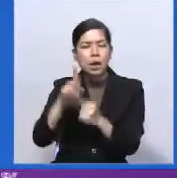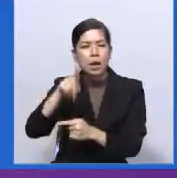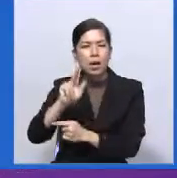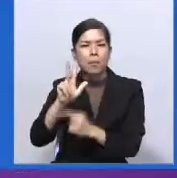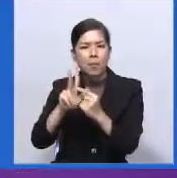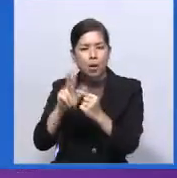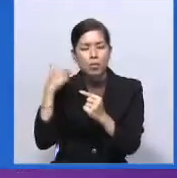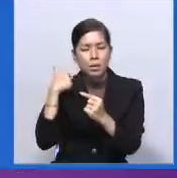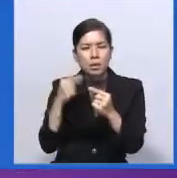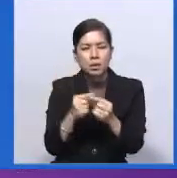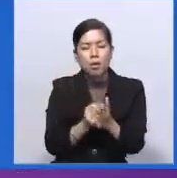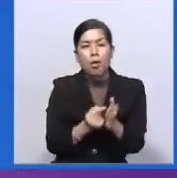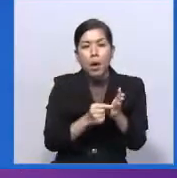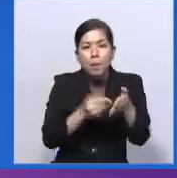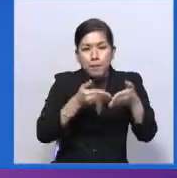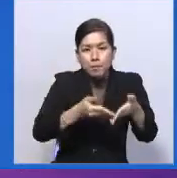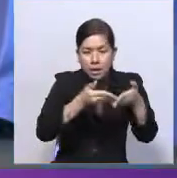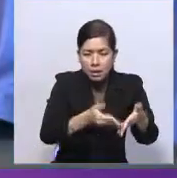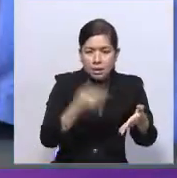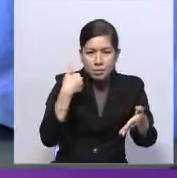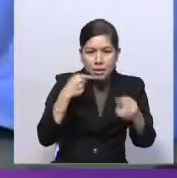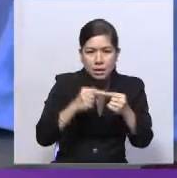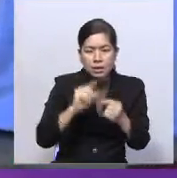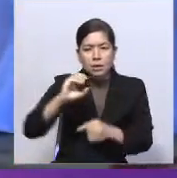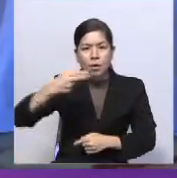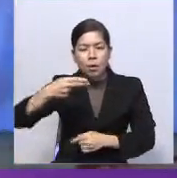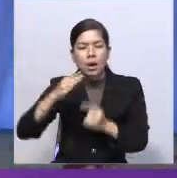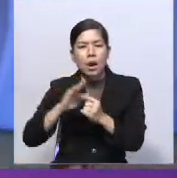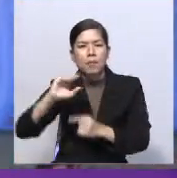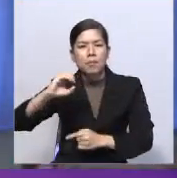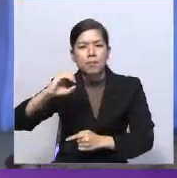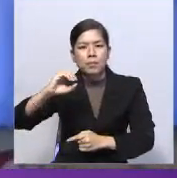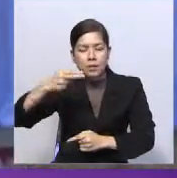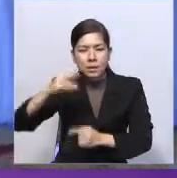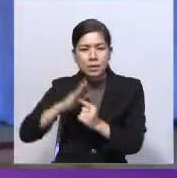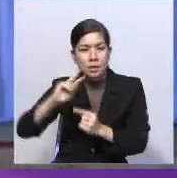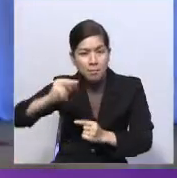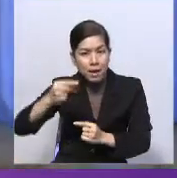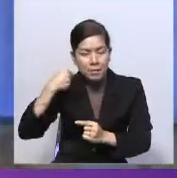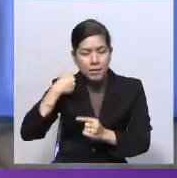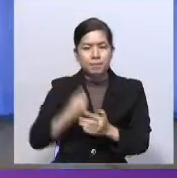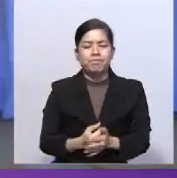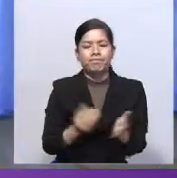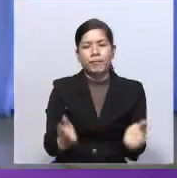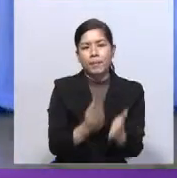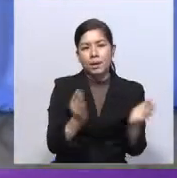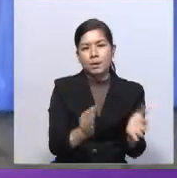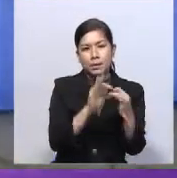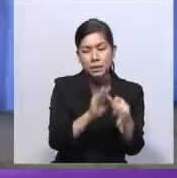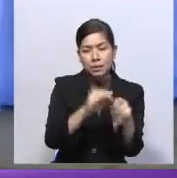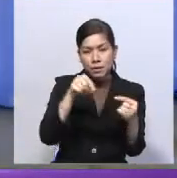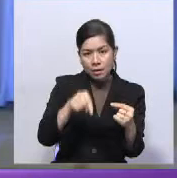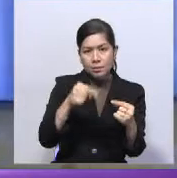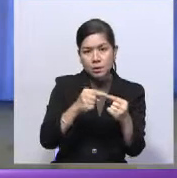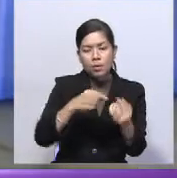ภาคและการพัฒนาท่าเรือแหลมฉบังและมาบตาพุธระยะที่3ตลอดจนสนับสนุนให้เกิดเขตนวัตกรรมระ